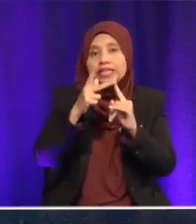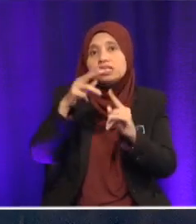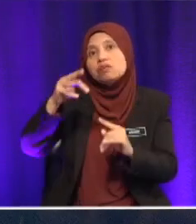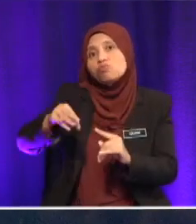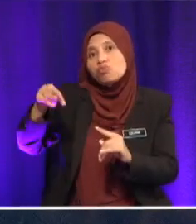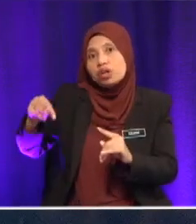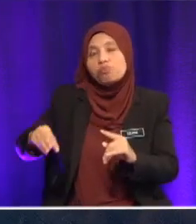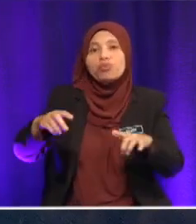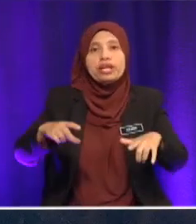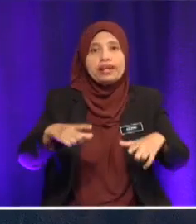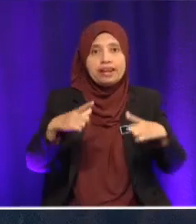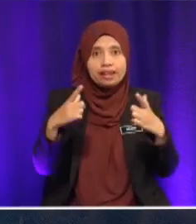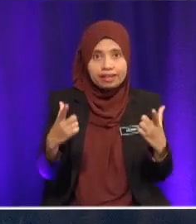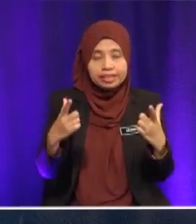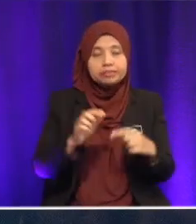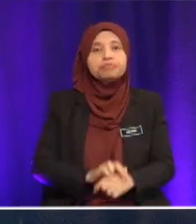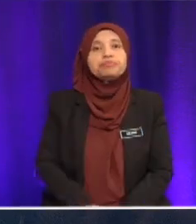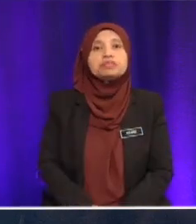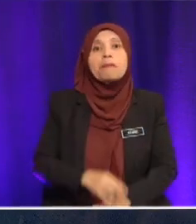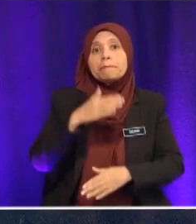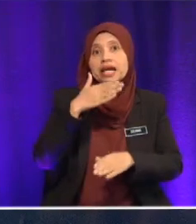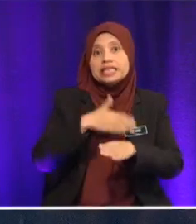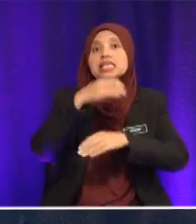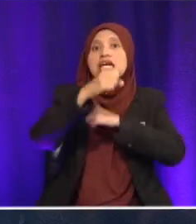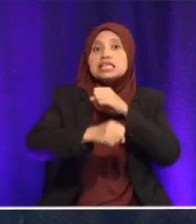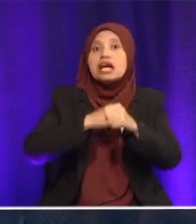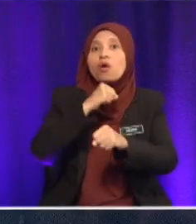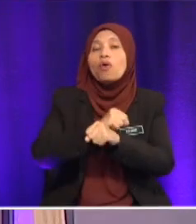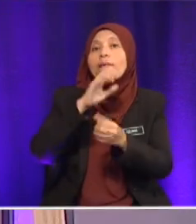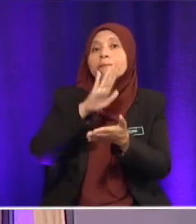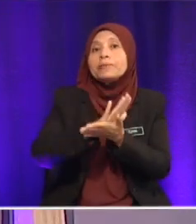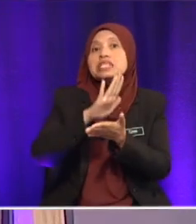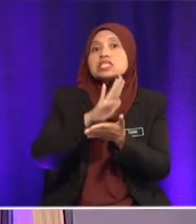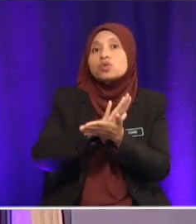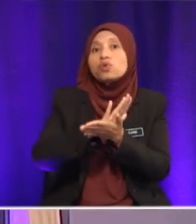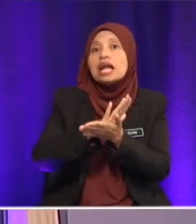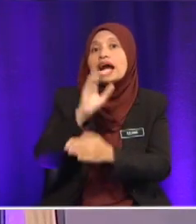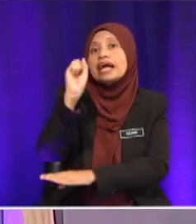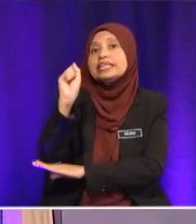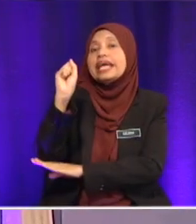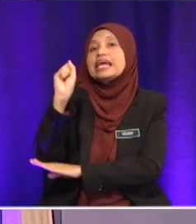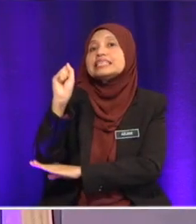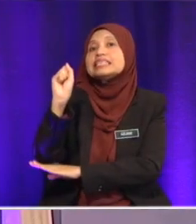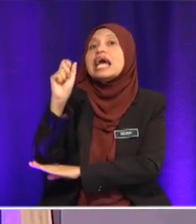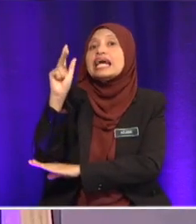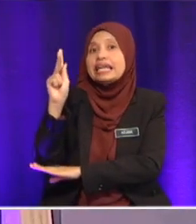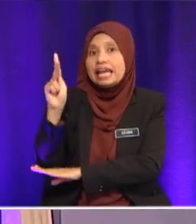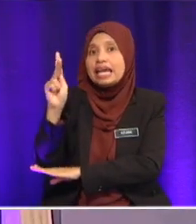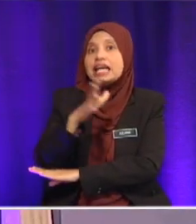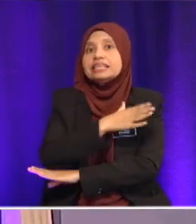murid-murid kita pada tahun persekolahannya berdasarkan tadi kepada standar kandungan dan juga